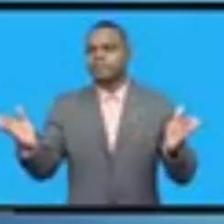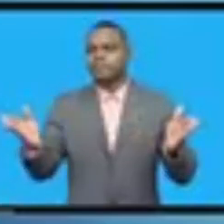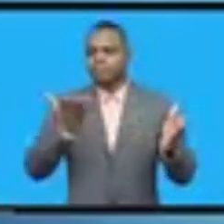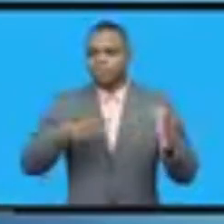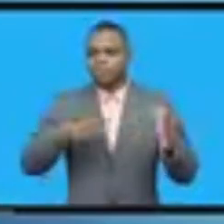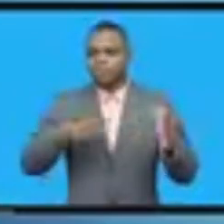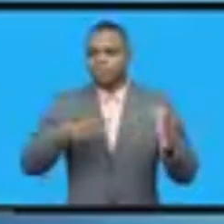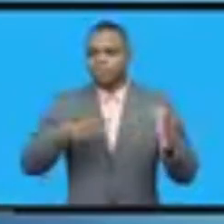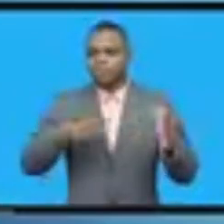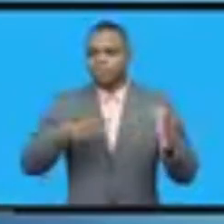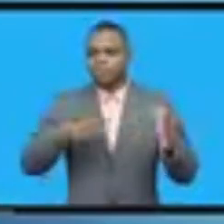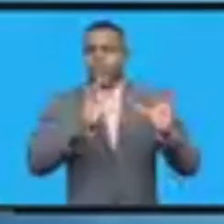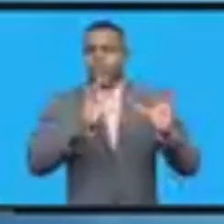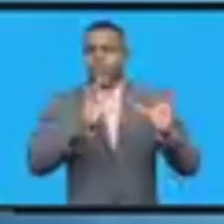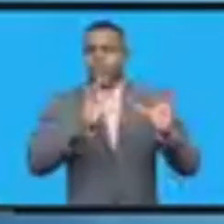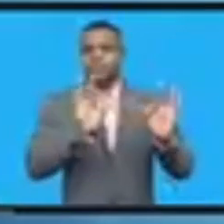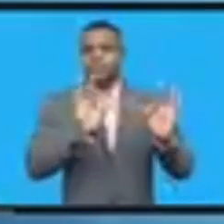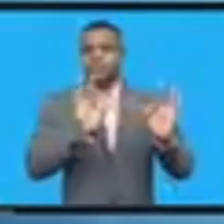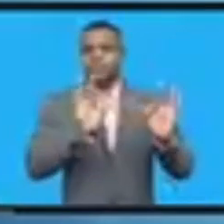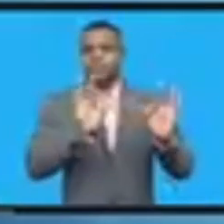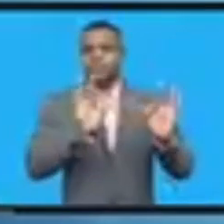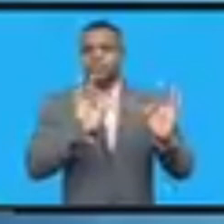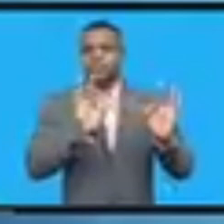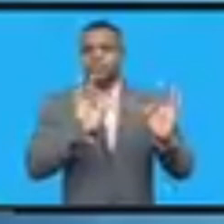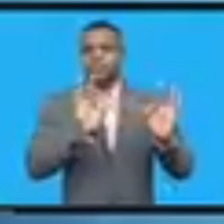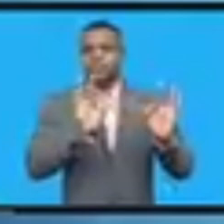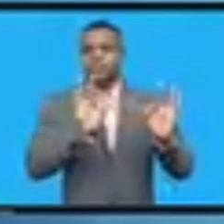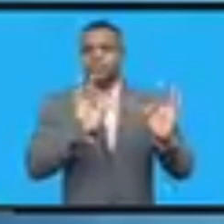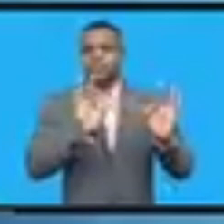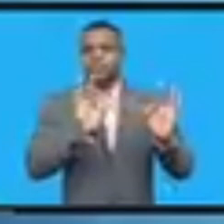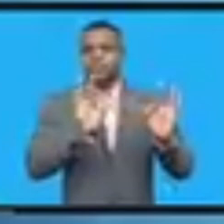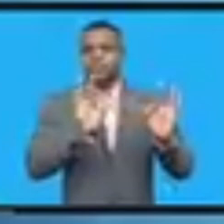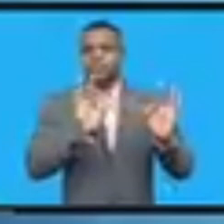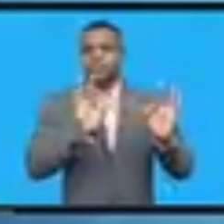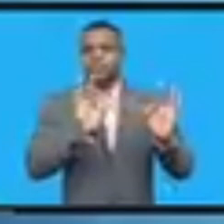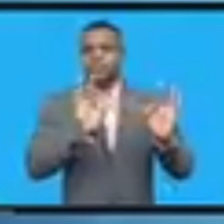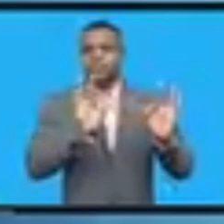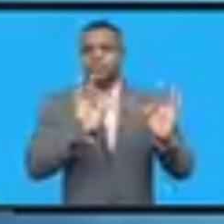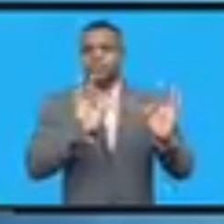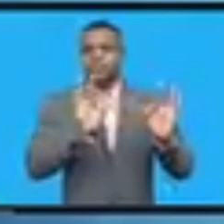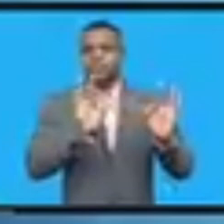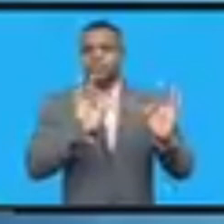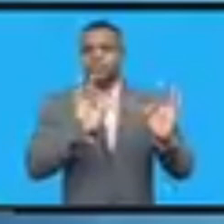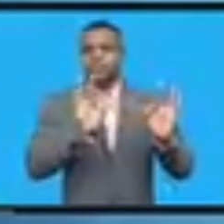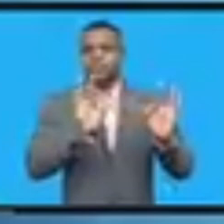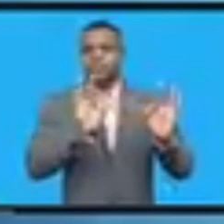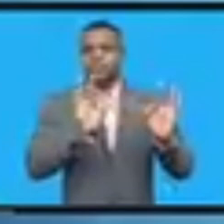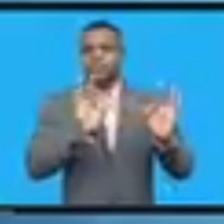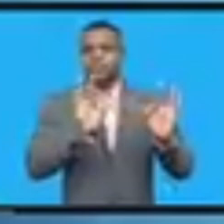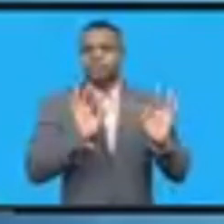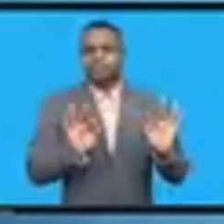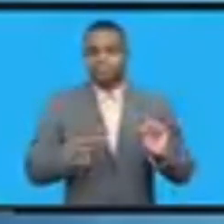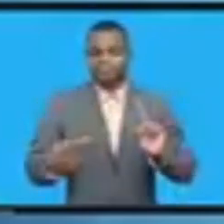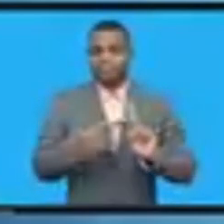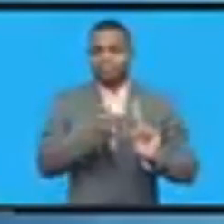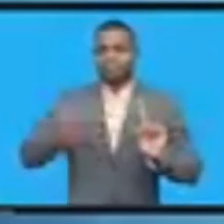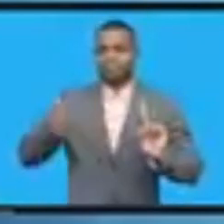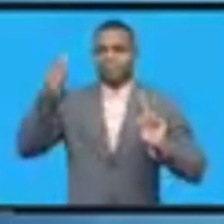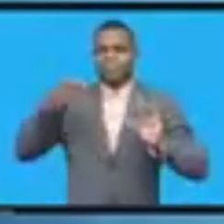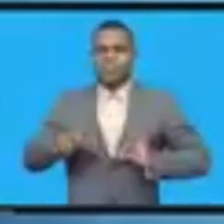站在演讲台上的这位先生来接替我的任务。祝各位愉快，谢谢。